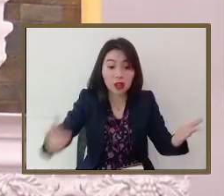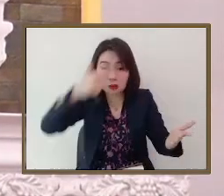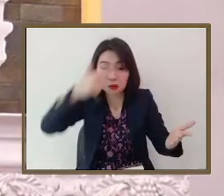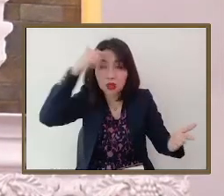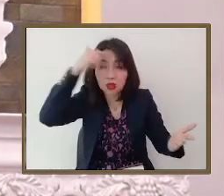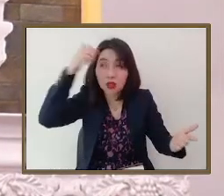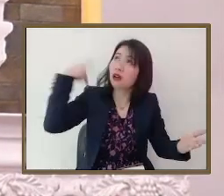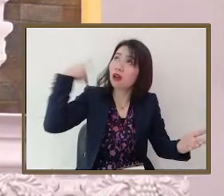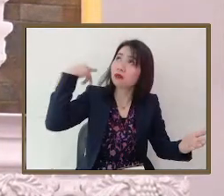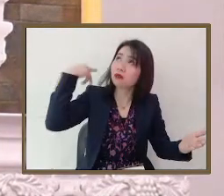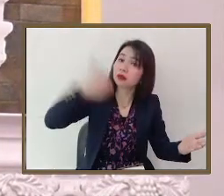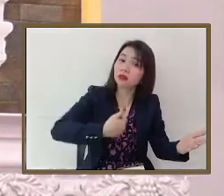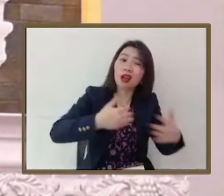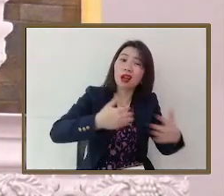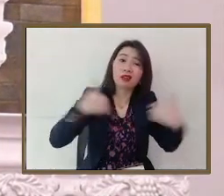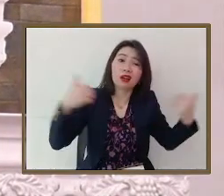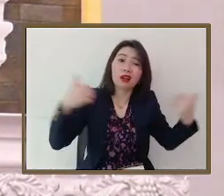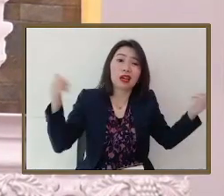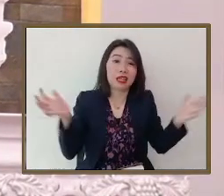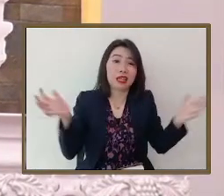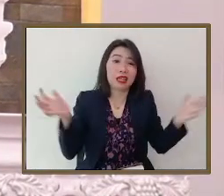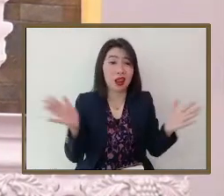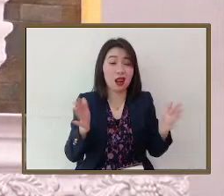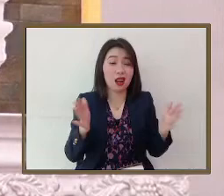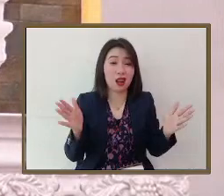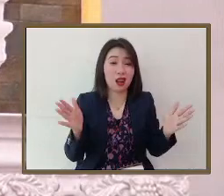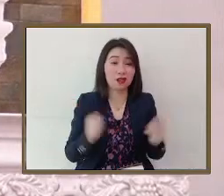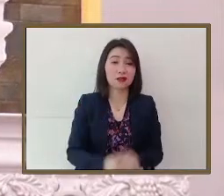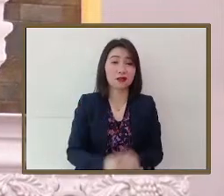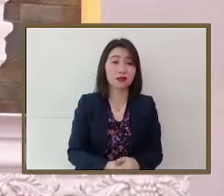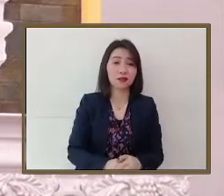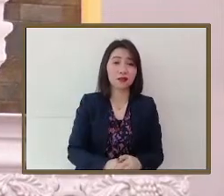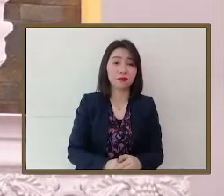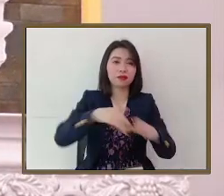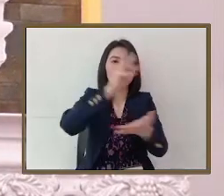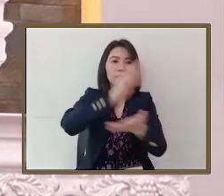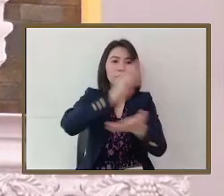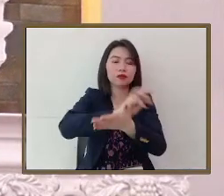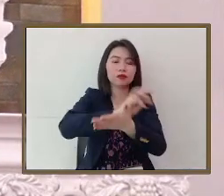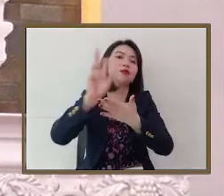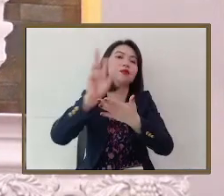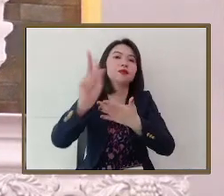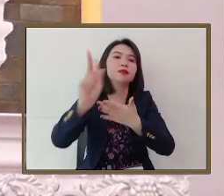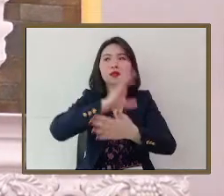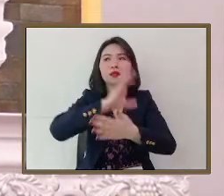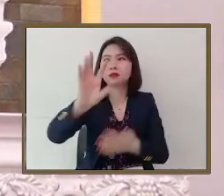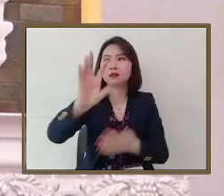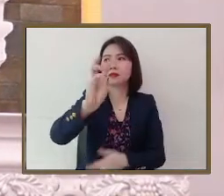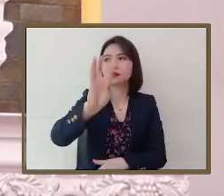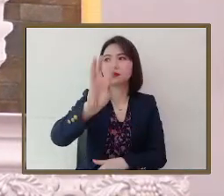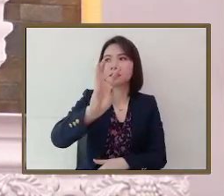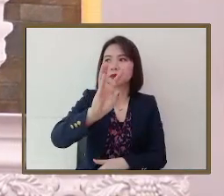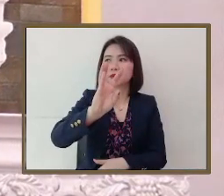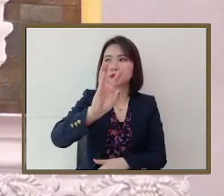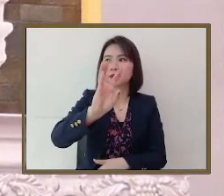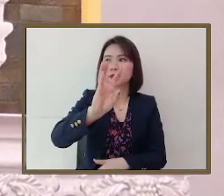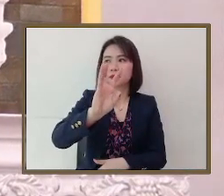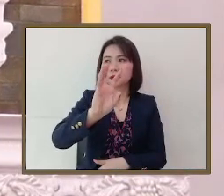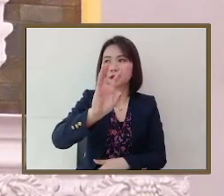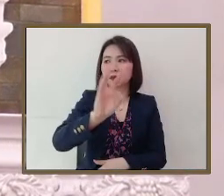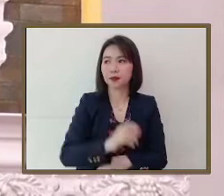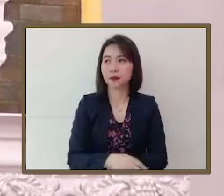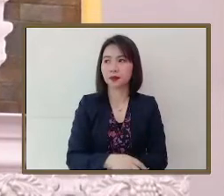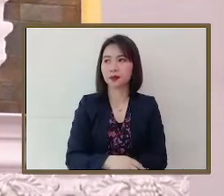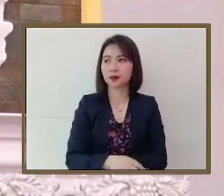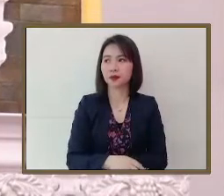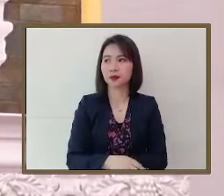You understand? Now, in the book of Mark, chapter 16, ang sabi doon, sa mga hahayo at mga ngaral ng salita ng Diyos,